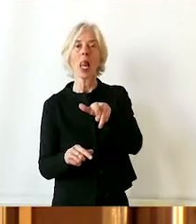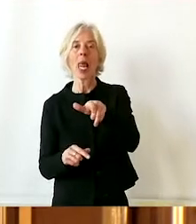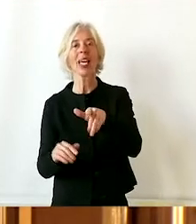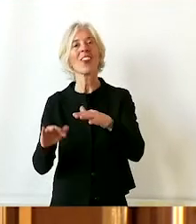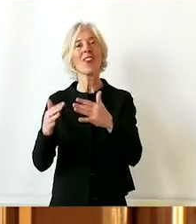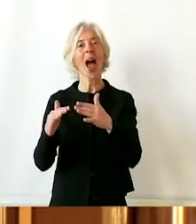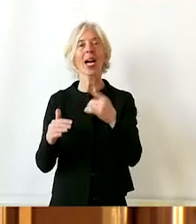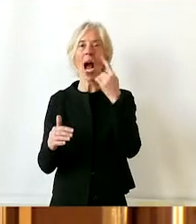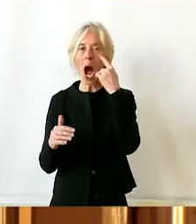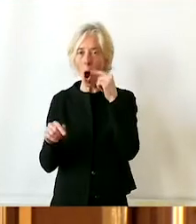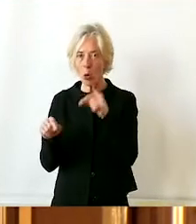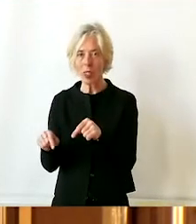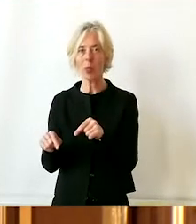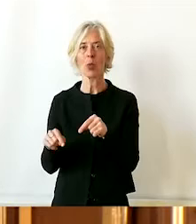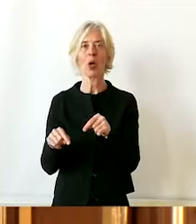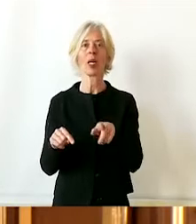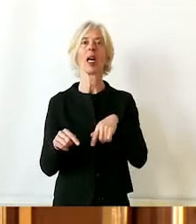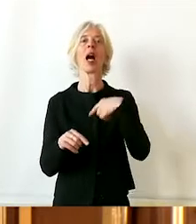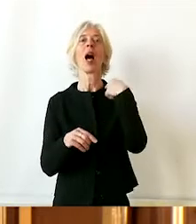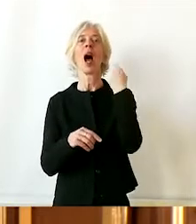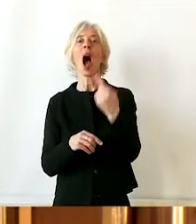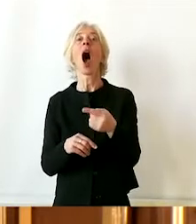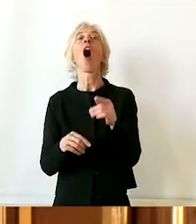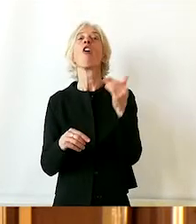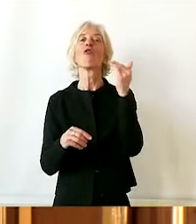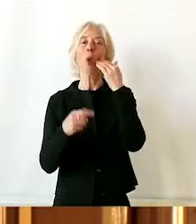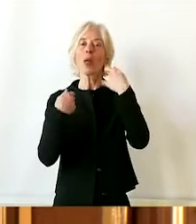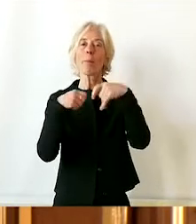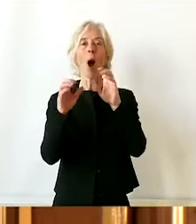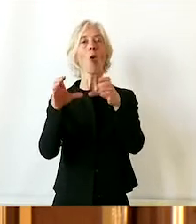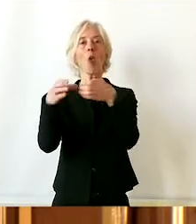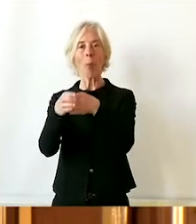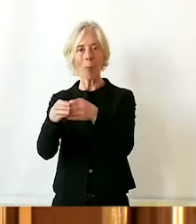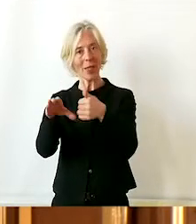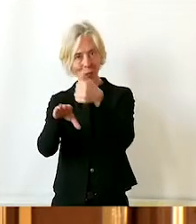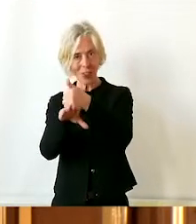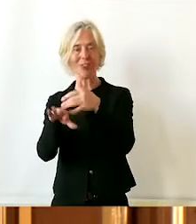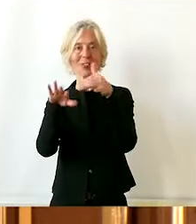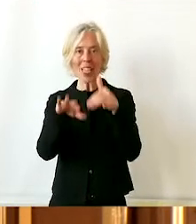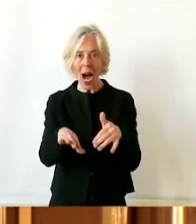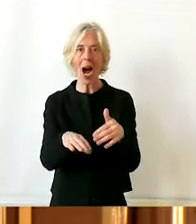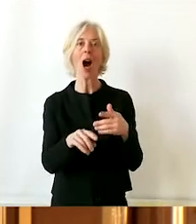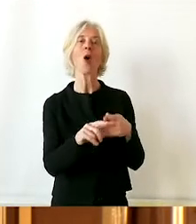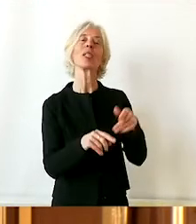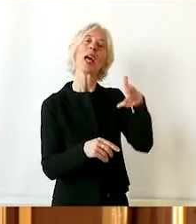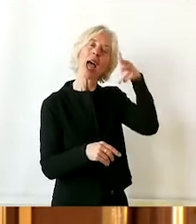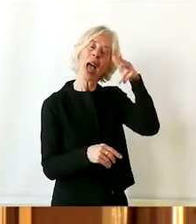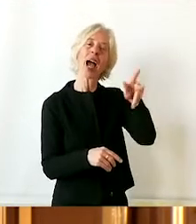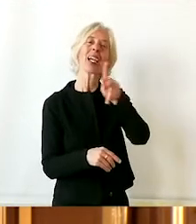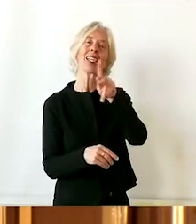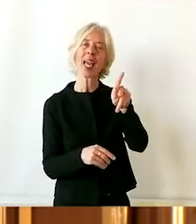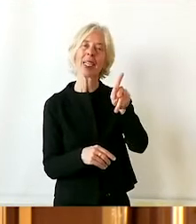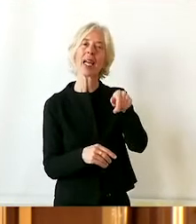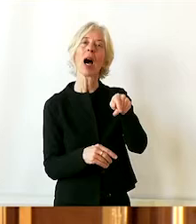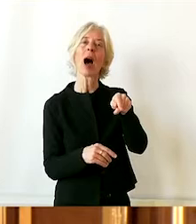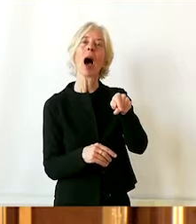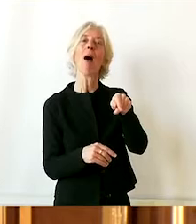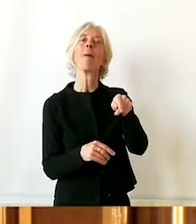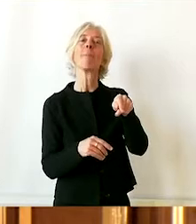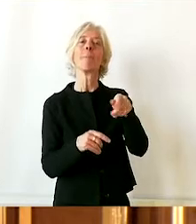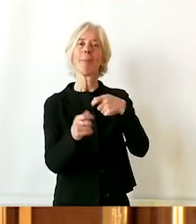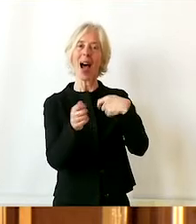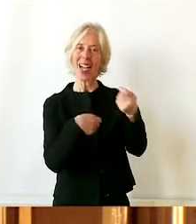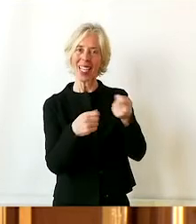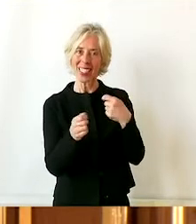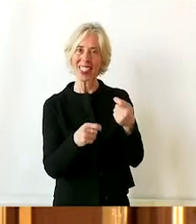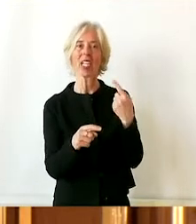Der Silbermann von der Wohnbaugruppe ist genauso hier wie Herr Kellner, Head of Marketing und Political Affairs von der Rocket Factory, Herr